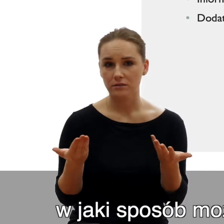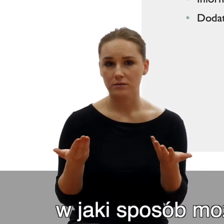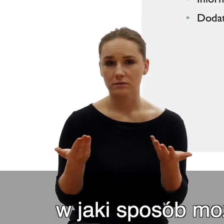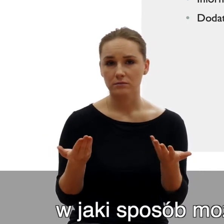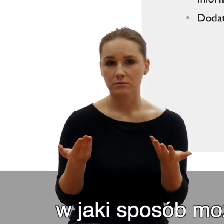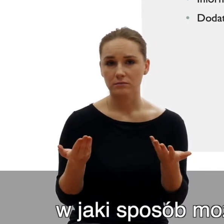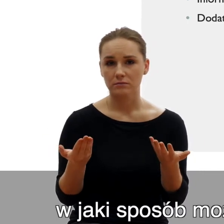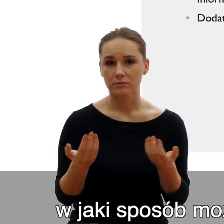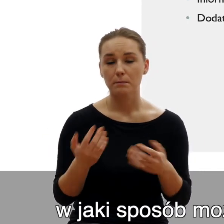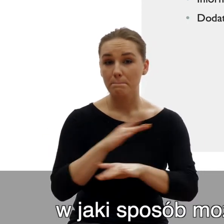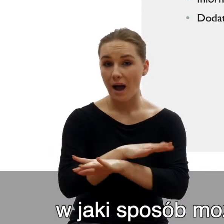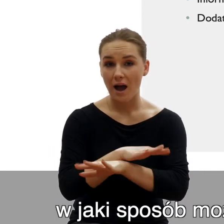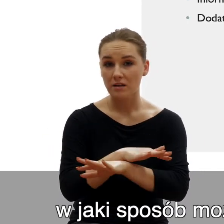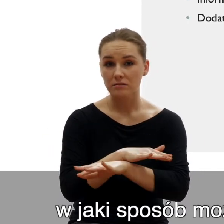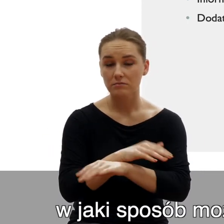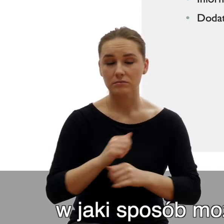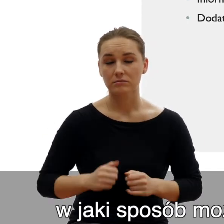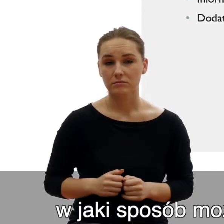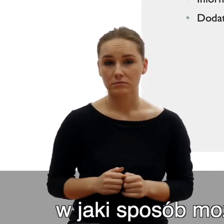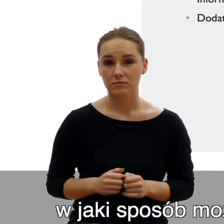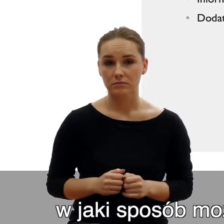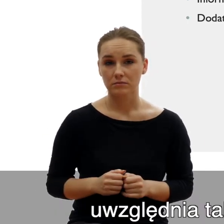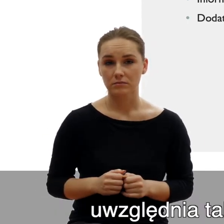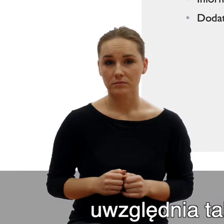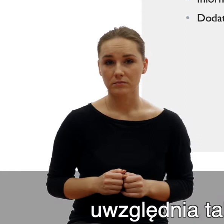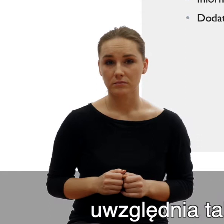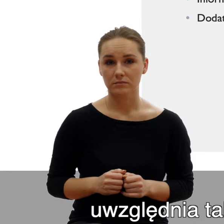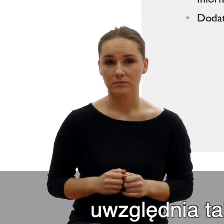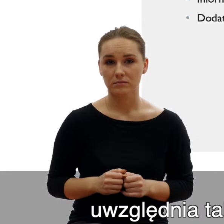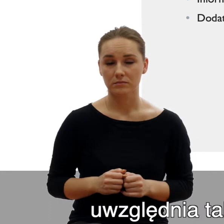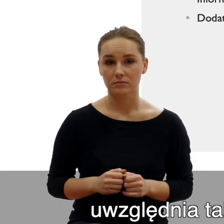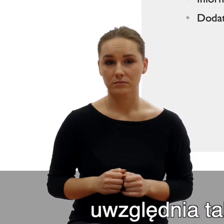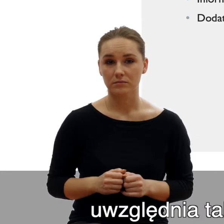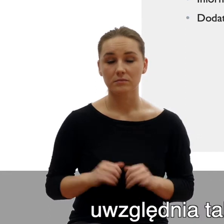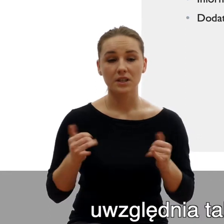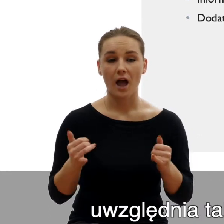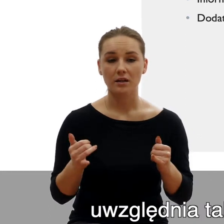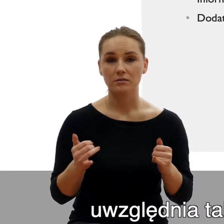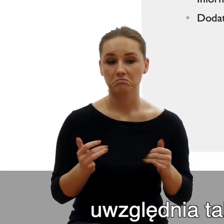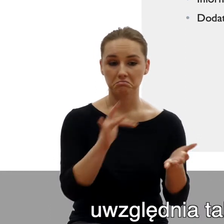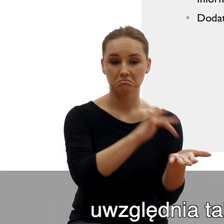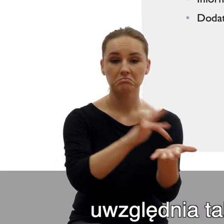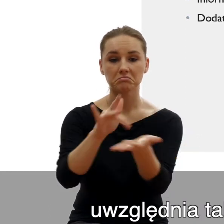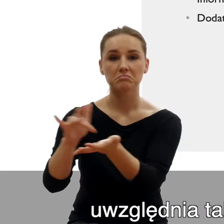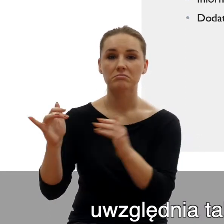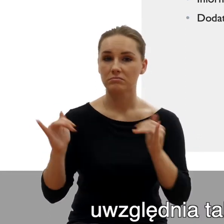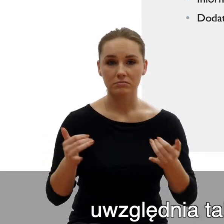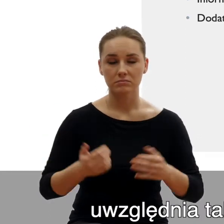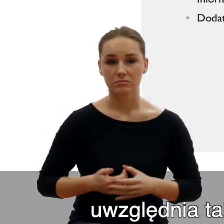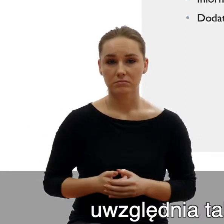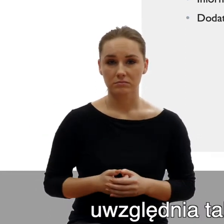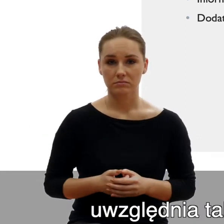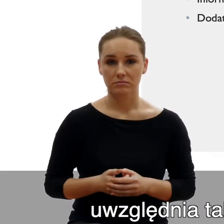W jaki sposób można się dostać z jednego miejsca do drugiego. I część tych aplikacji uwzględnia także kwestie związane